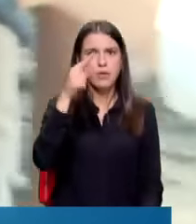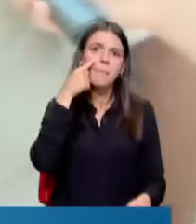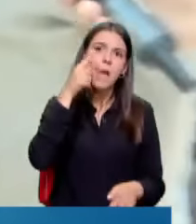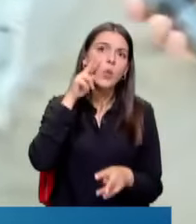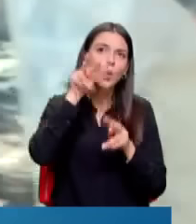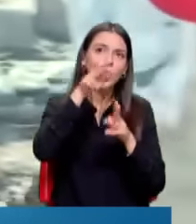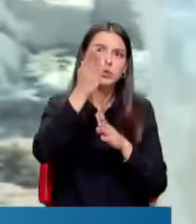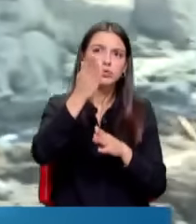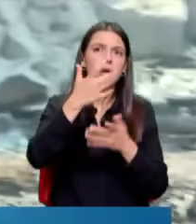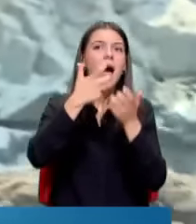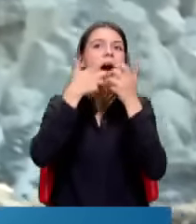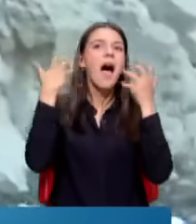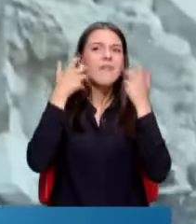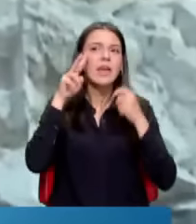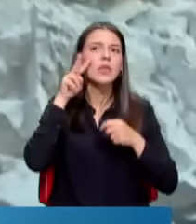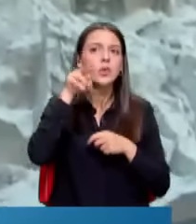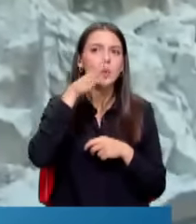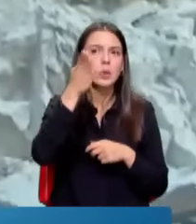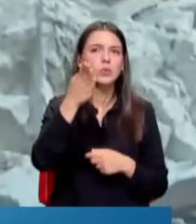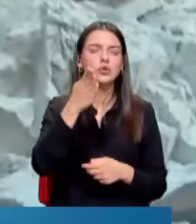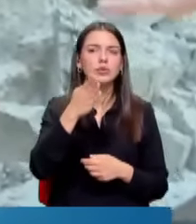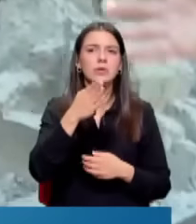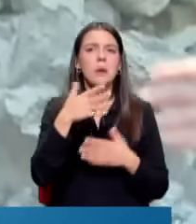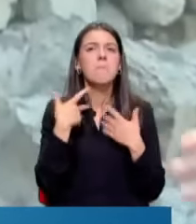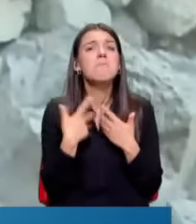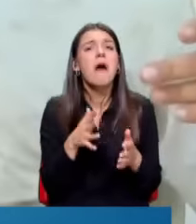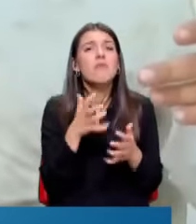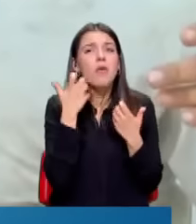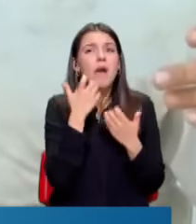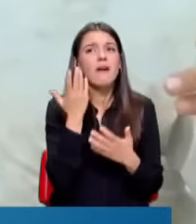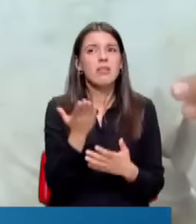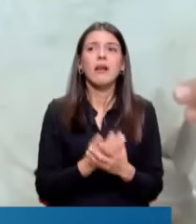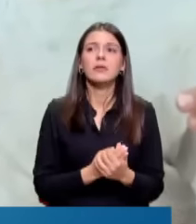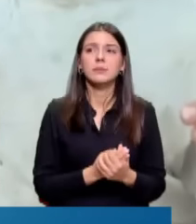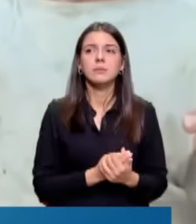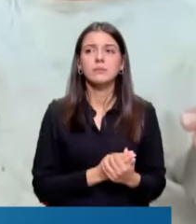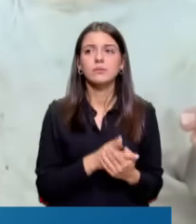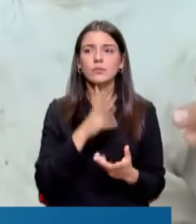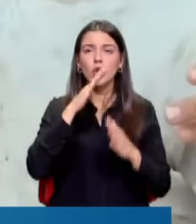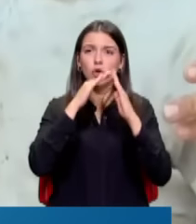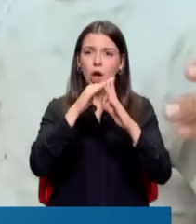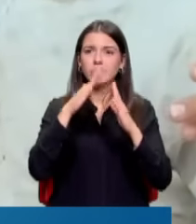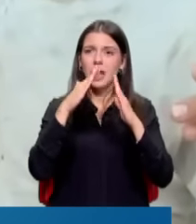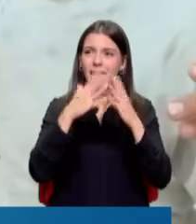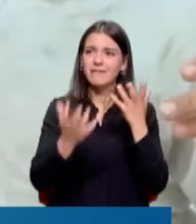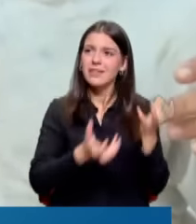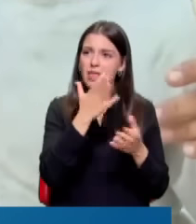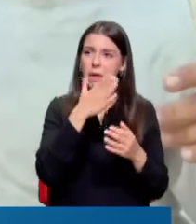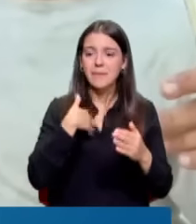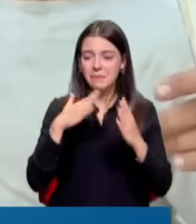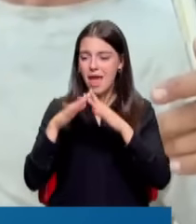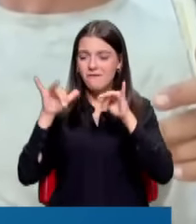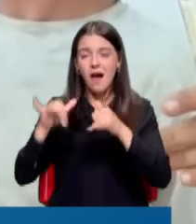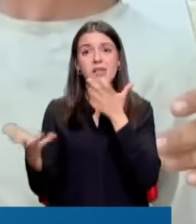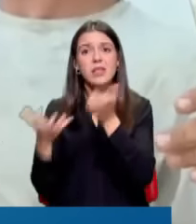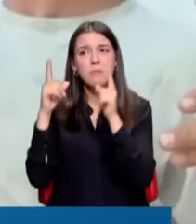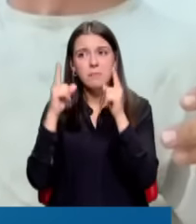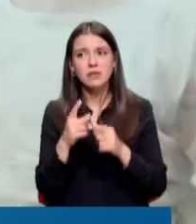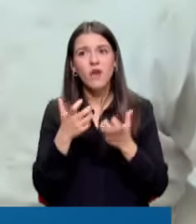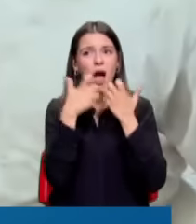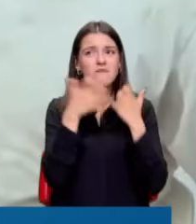görüyorsunuz. Hayvanları görüyorsunuz. İşte telef oldu hayvanlarımız. Komşum evim yanarken benim ev yanmaya başladı. Hayvanları